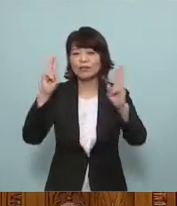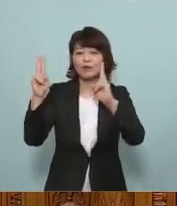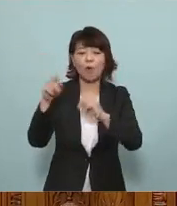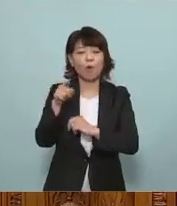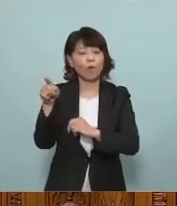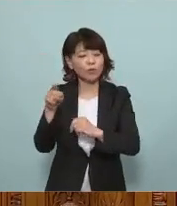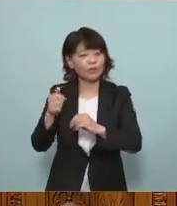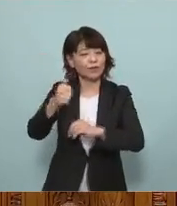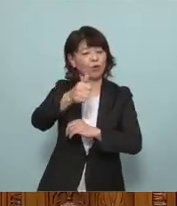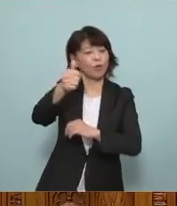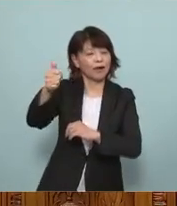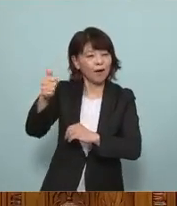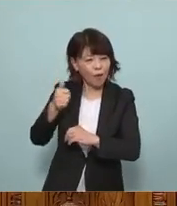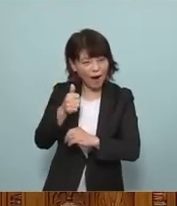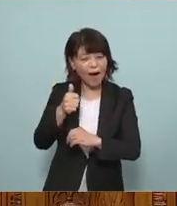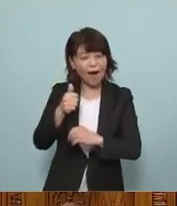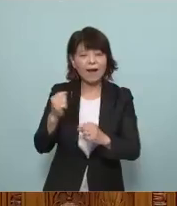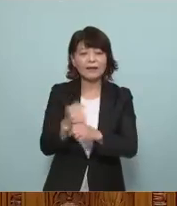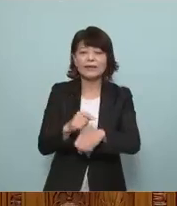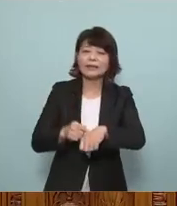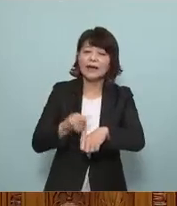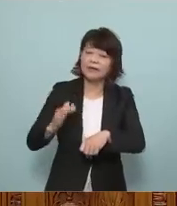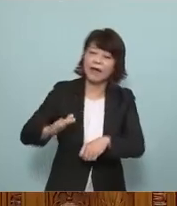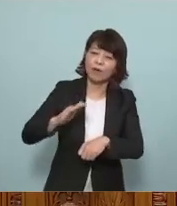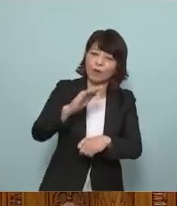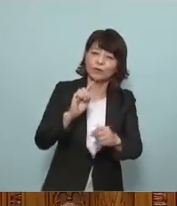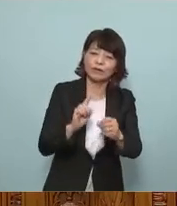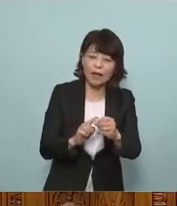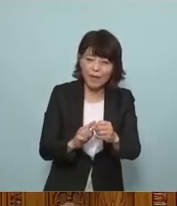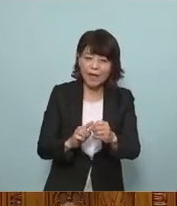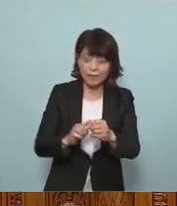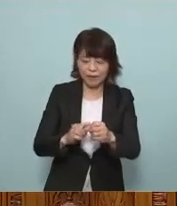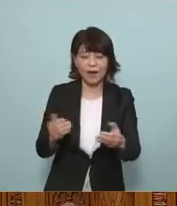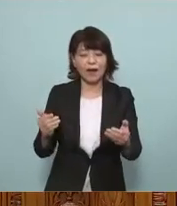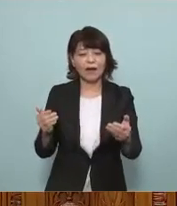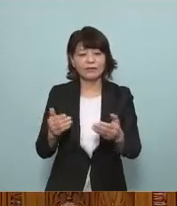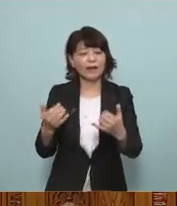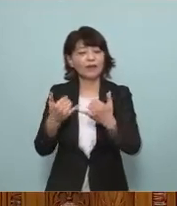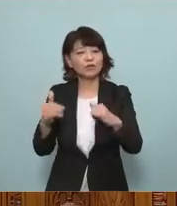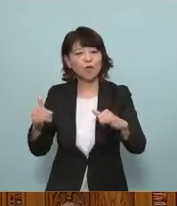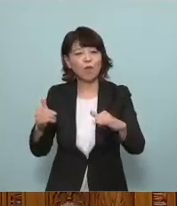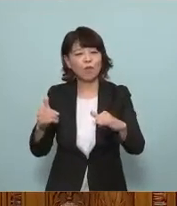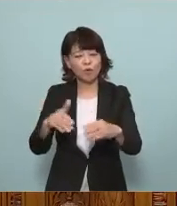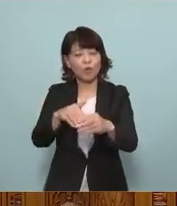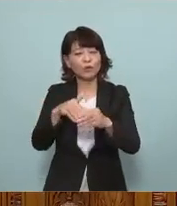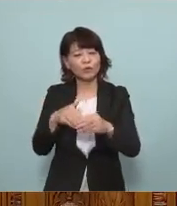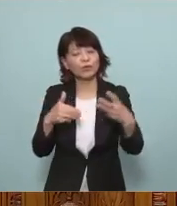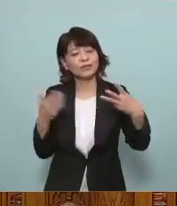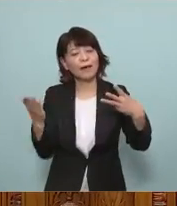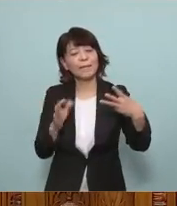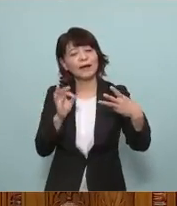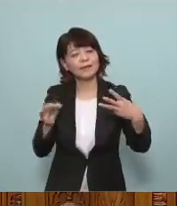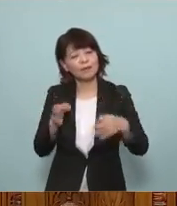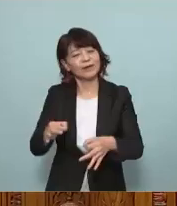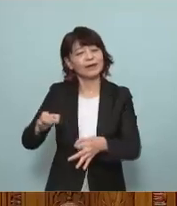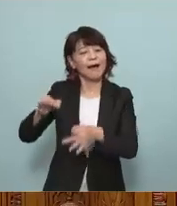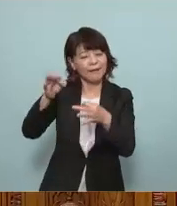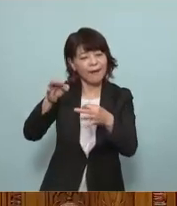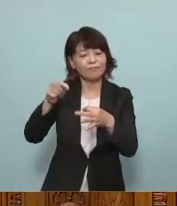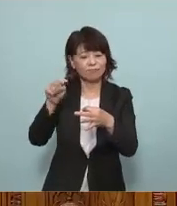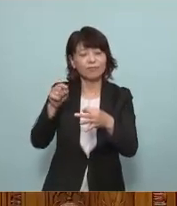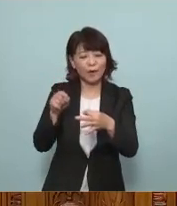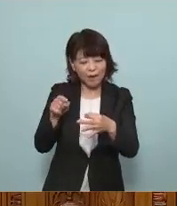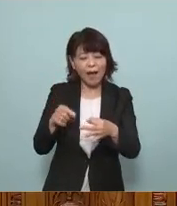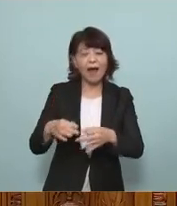は、生産性向上を図り、従業員の可処分所得を 3% 引き上げたい、それが経営者とし